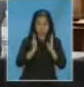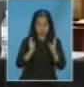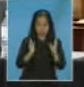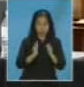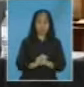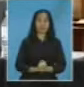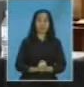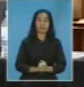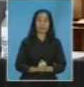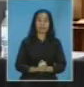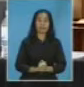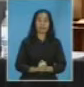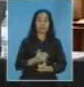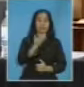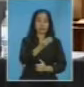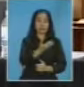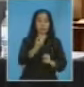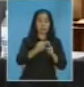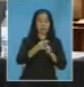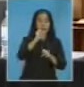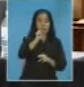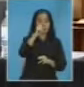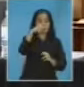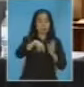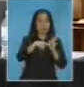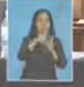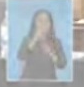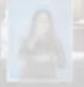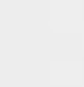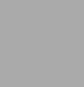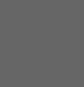ให้คุณสุภัทราเสริมต่อในประเด็นที่เหลือนะคะขอเชิญ